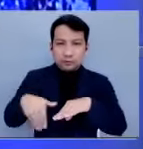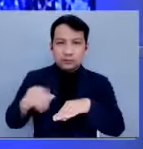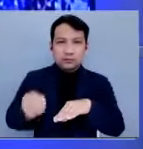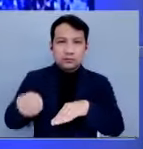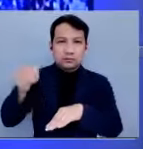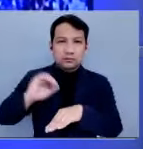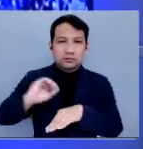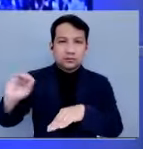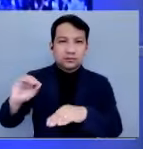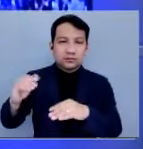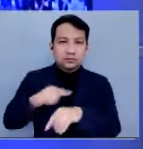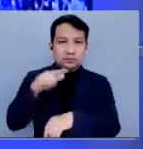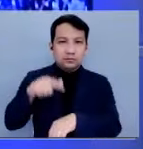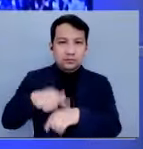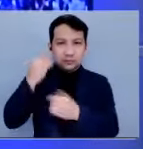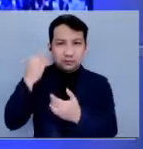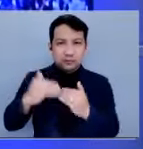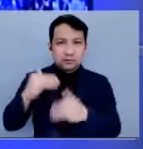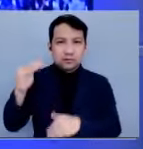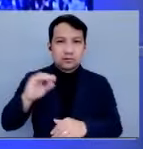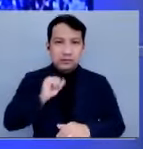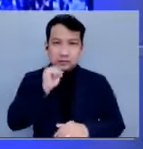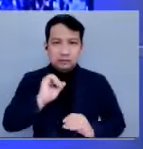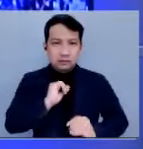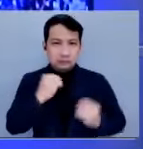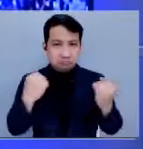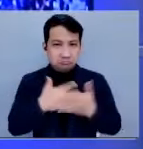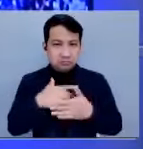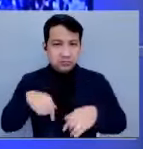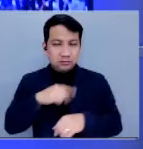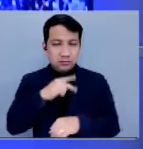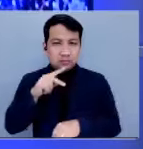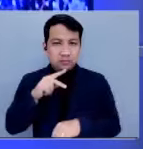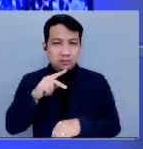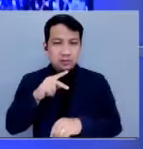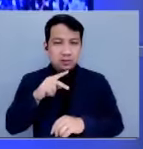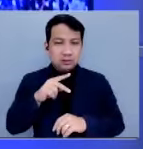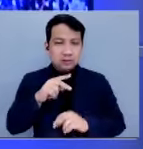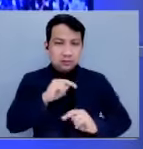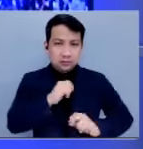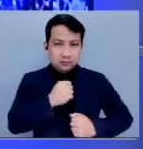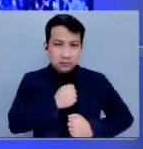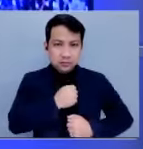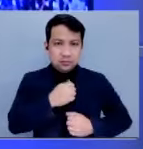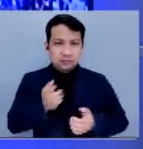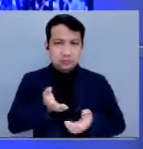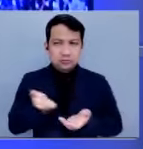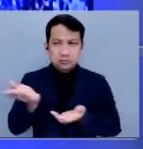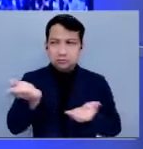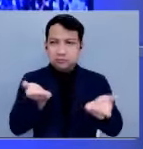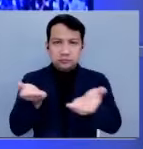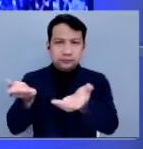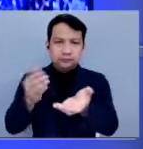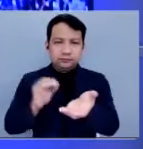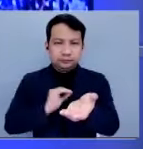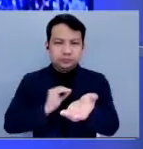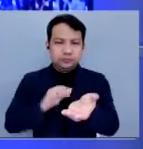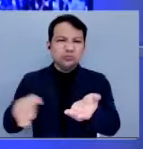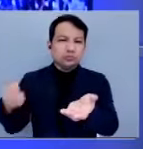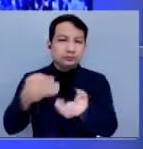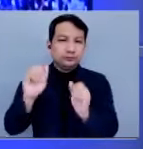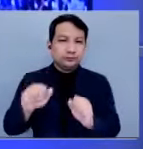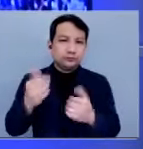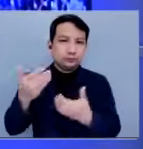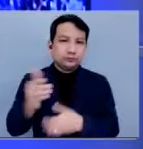teritoryo Di naman Natatakot dito ang ating militar na tuloy pa rin daw sa pagpatol sa ating teritoryo nasa frontline ng